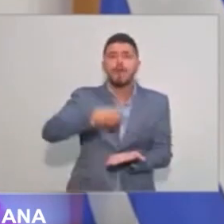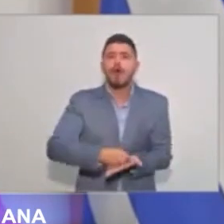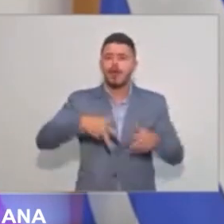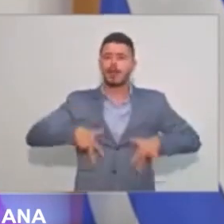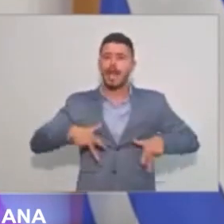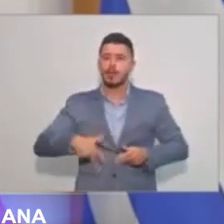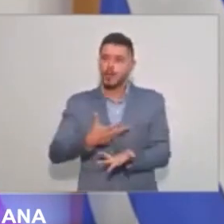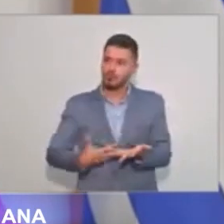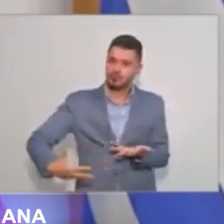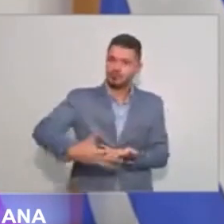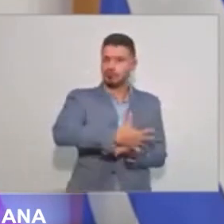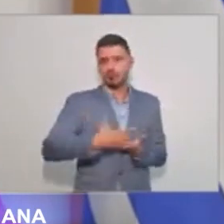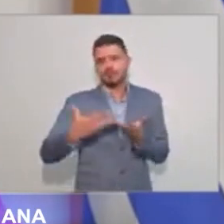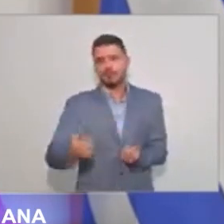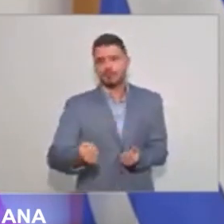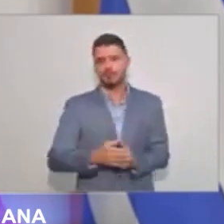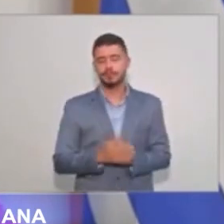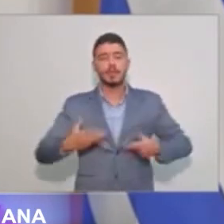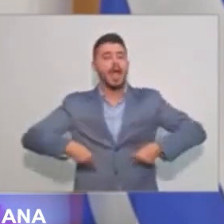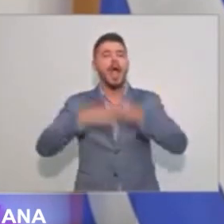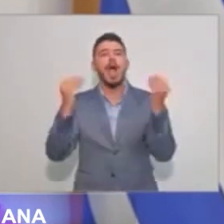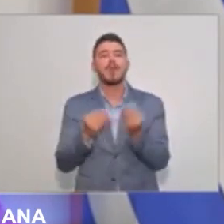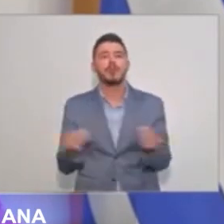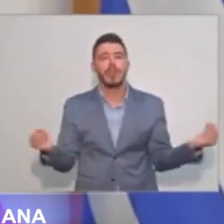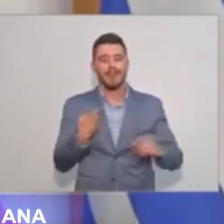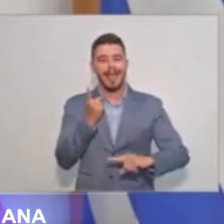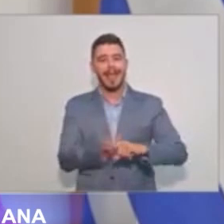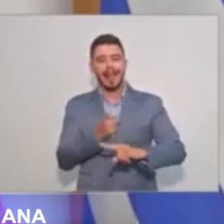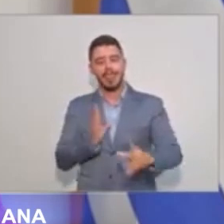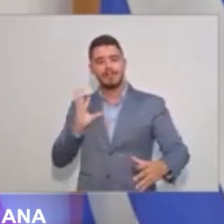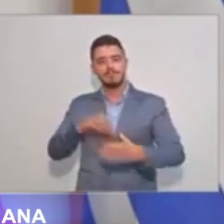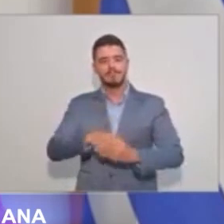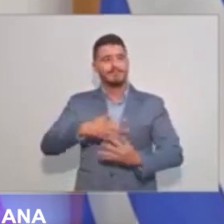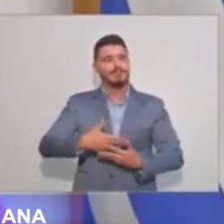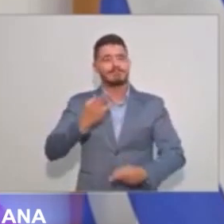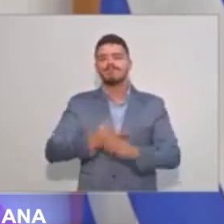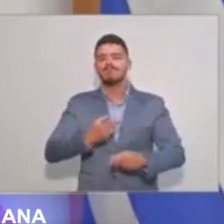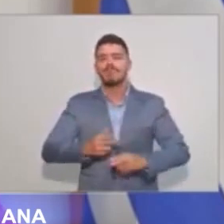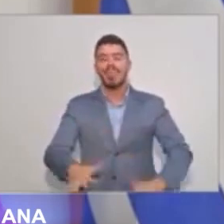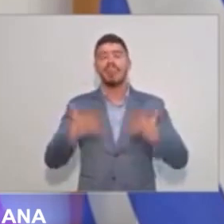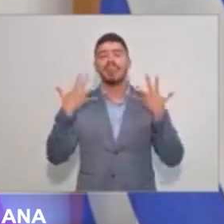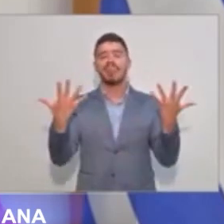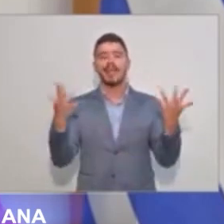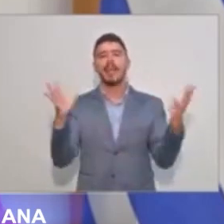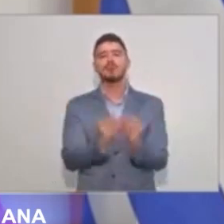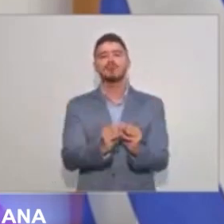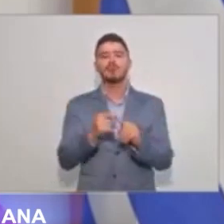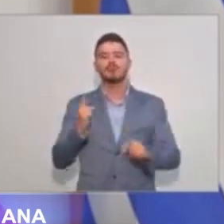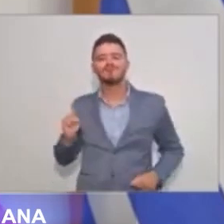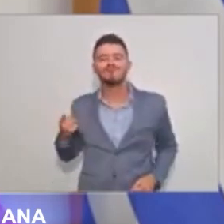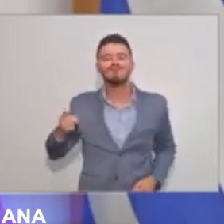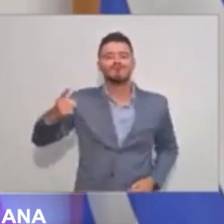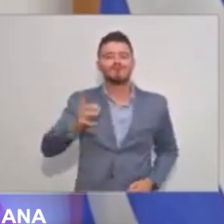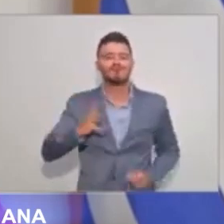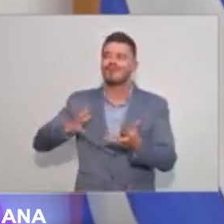η Ελλάδα εισήλθε στην δεκάδα των πλέον δημοφιλών ταξιδιωτικών προορισμών στον κόσμο, σύμφωνα με τα στοιχεία